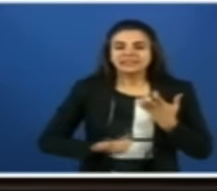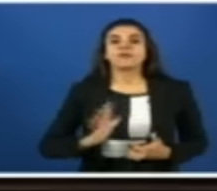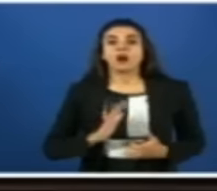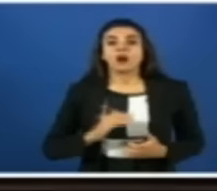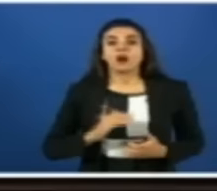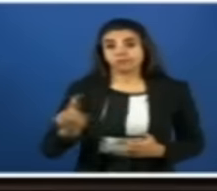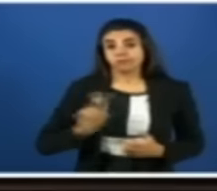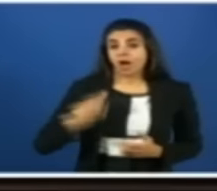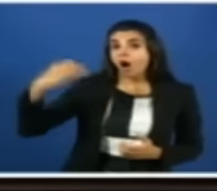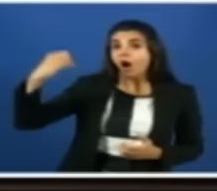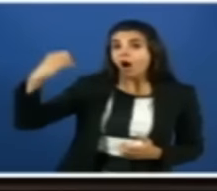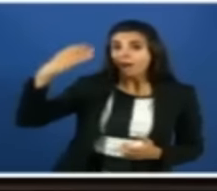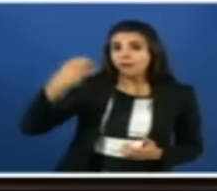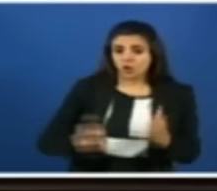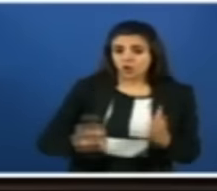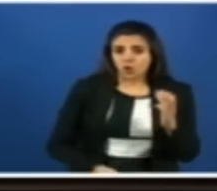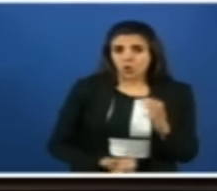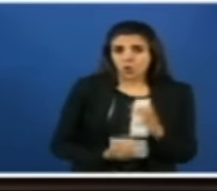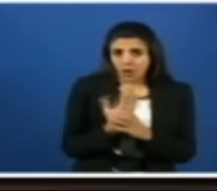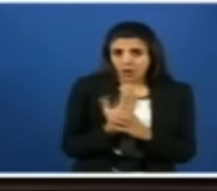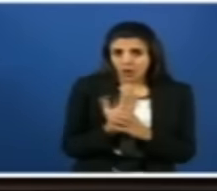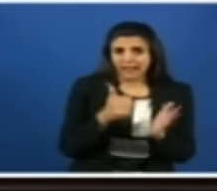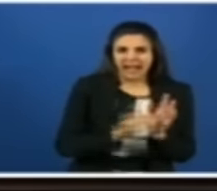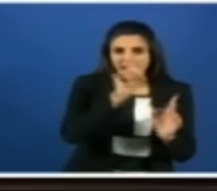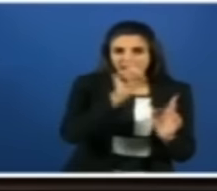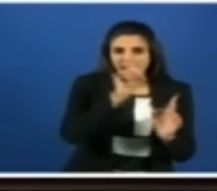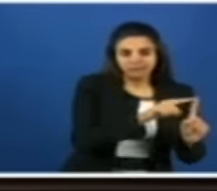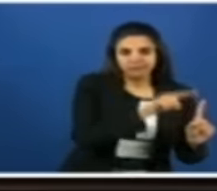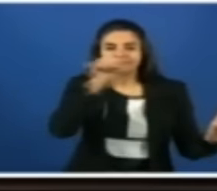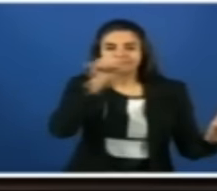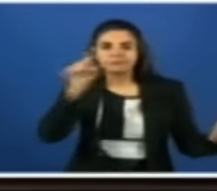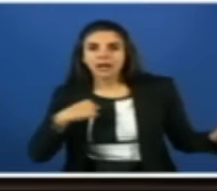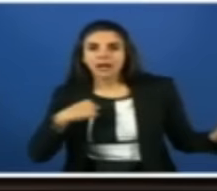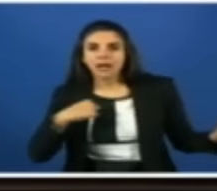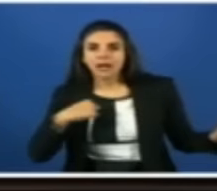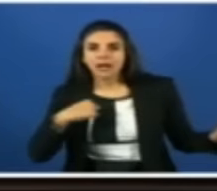olarak kurulduğumuz ilk günden bugüne